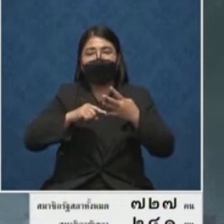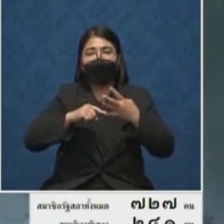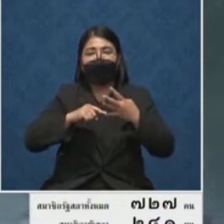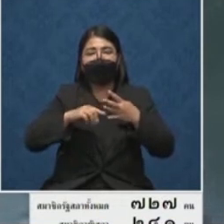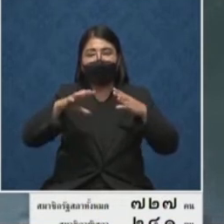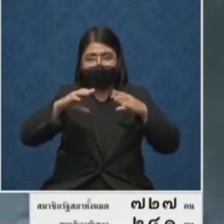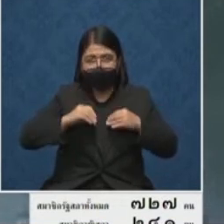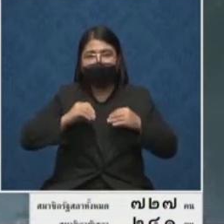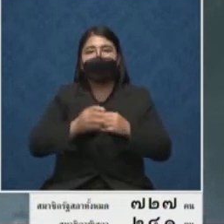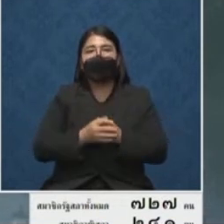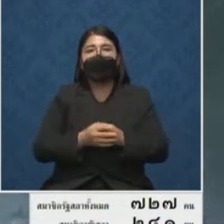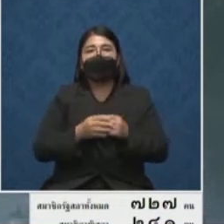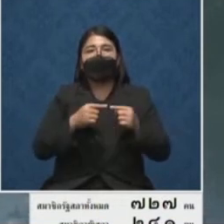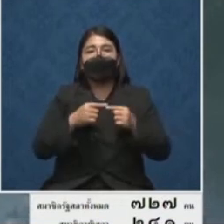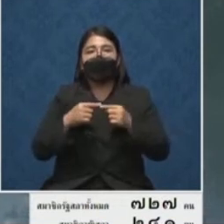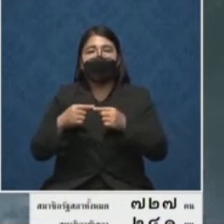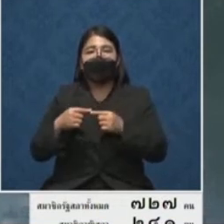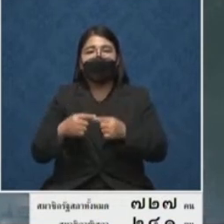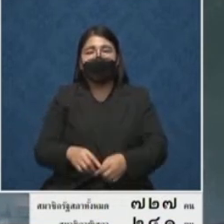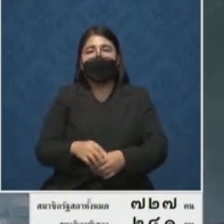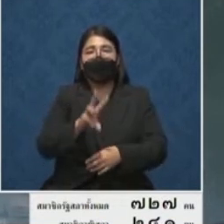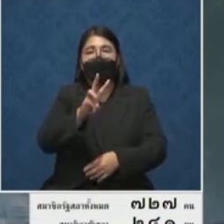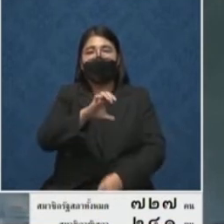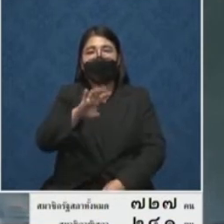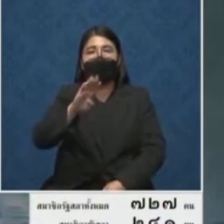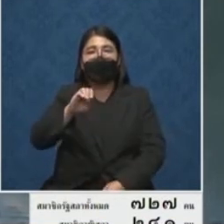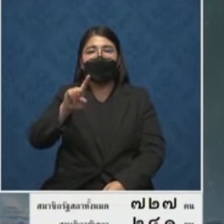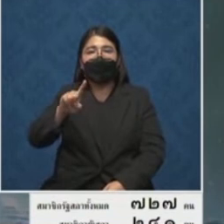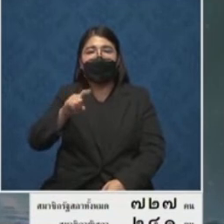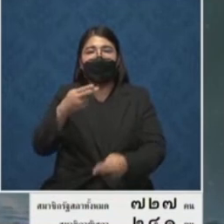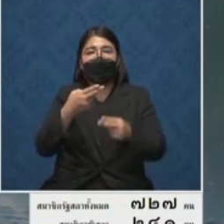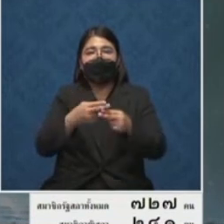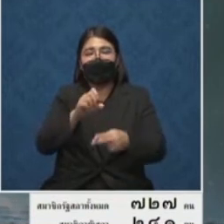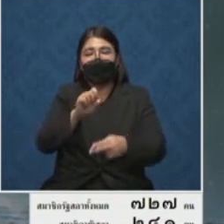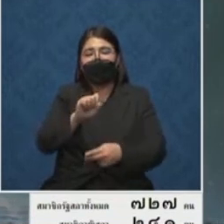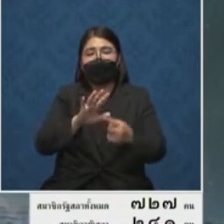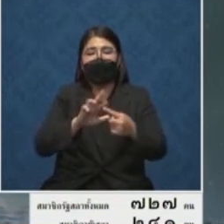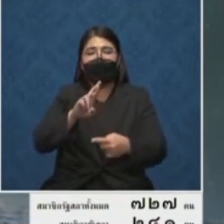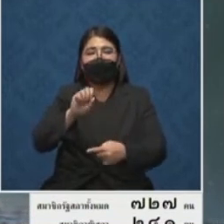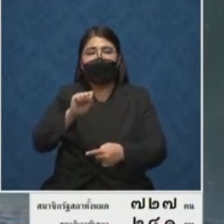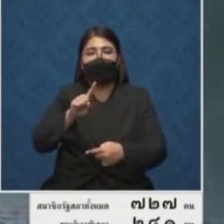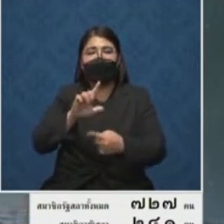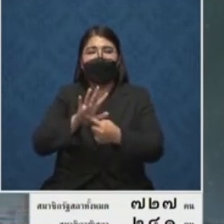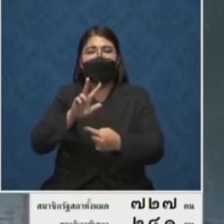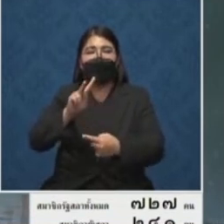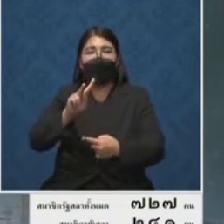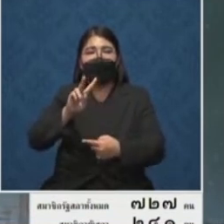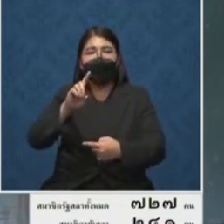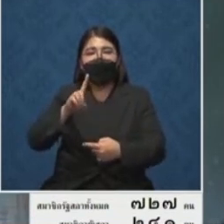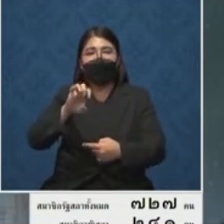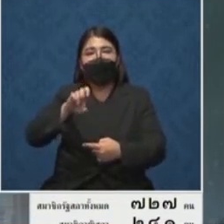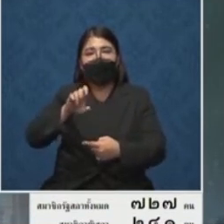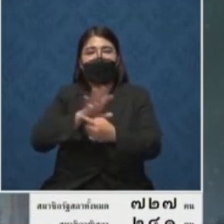ลักการ4รับหลักการครับ 641พลเอกสุรศักดิ์กาญจ